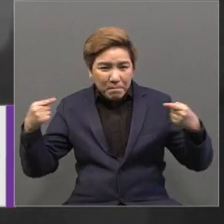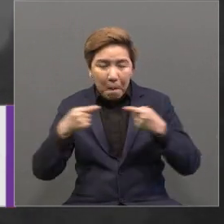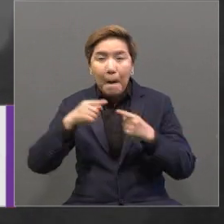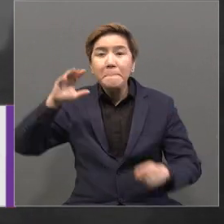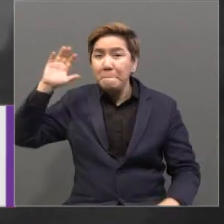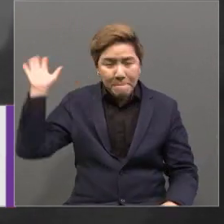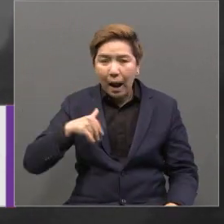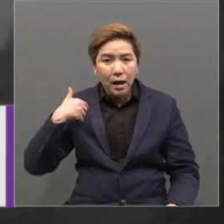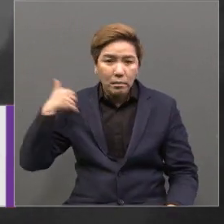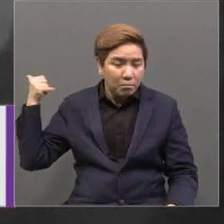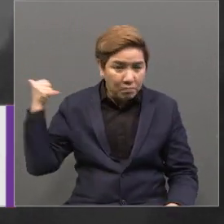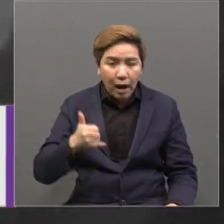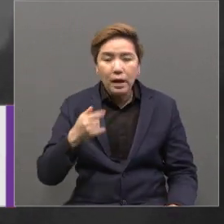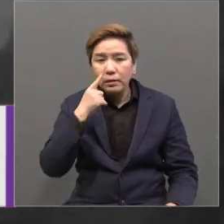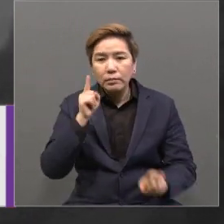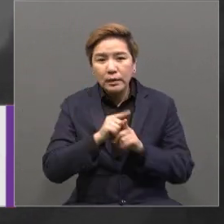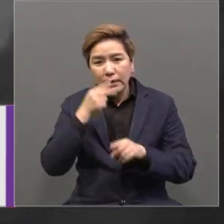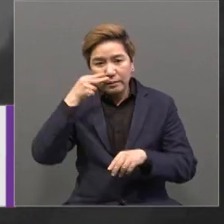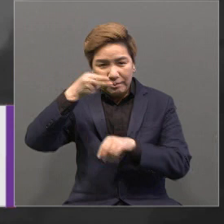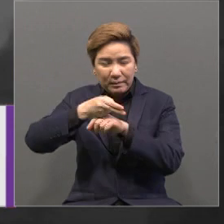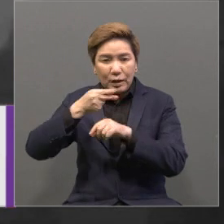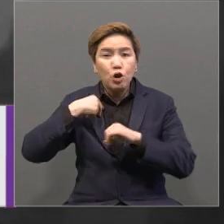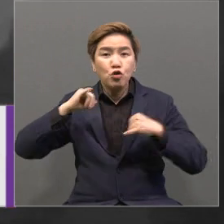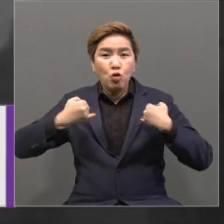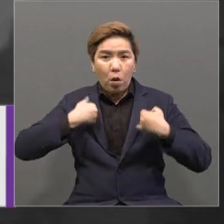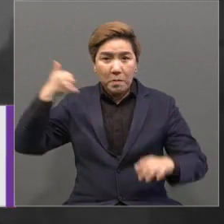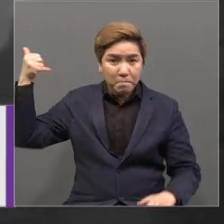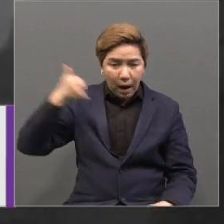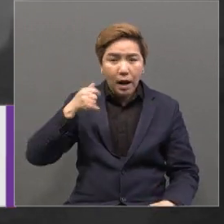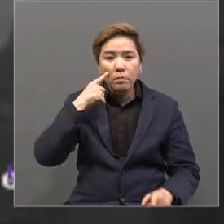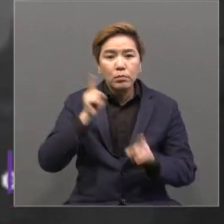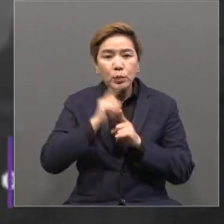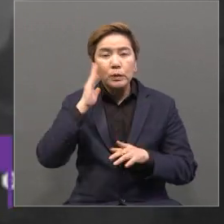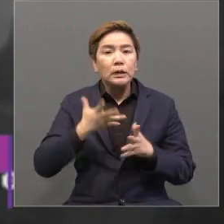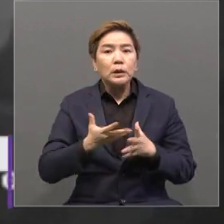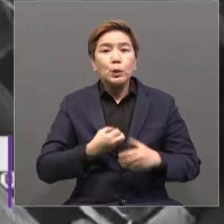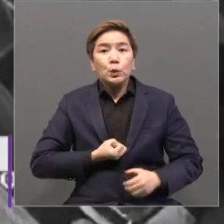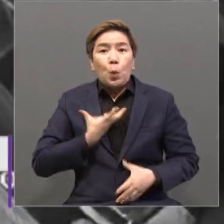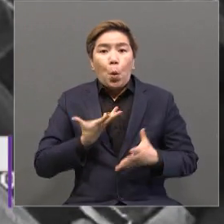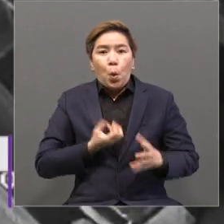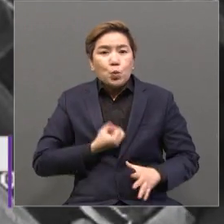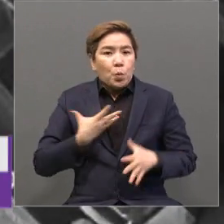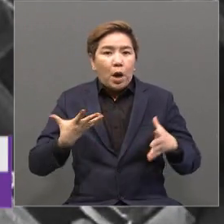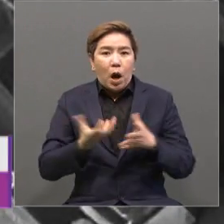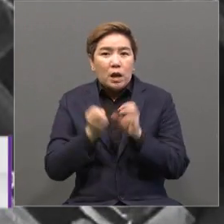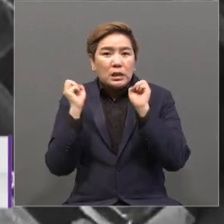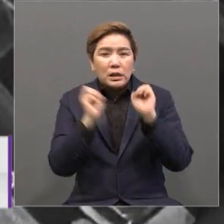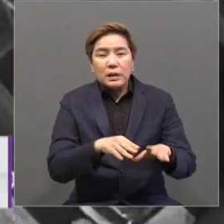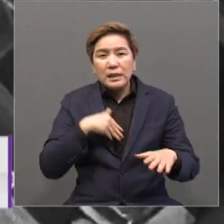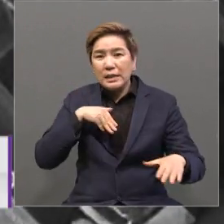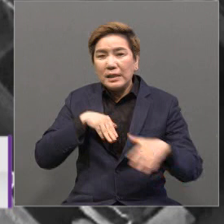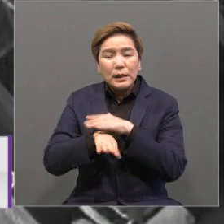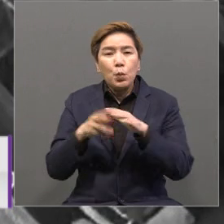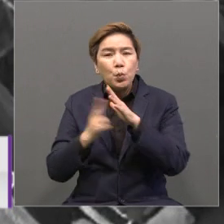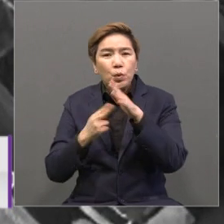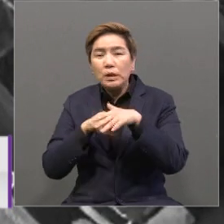พอดีโดยที่พอดีในกล้องจะไม่เห็นตรงที่เจ้าของหอกมานะผู้ชายคนนี้ตกใจมากวิ่งหนีไปด้าน